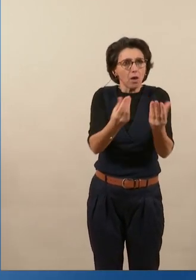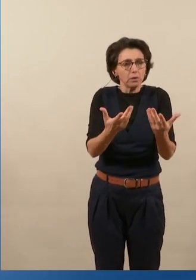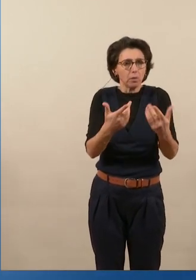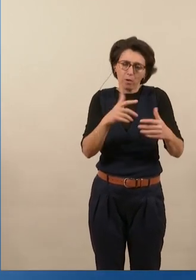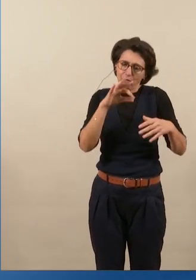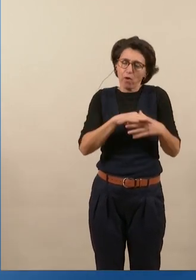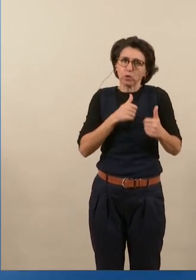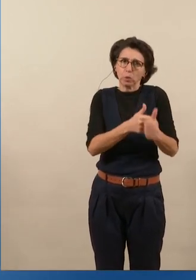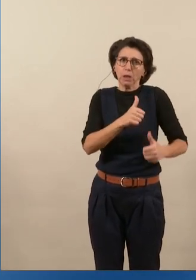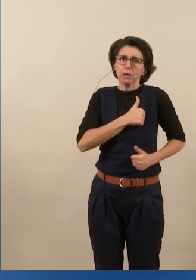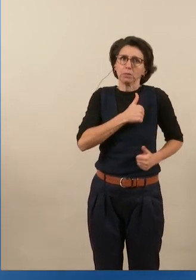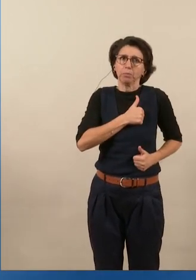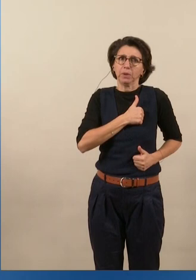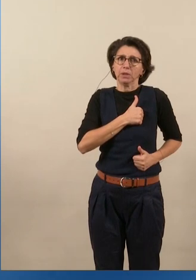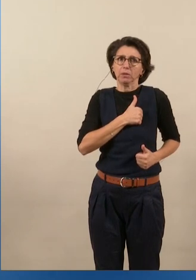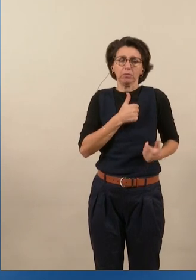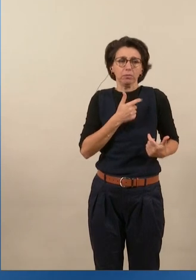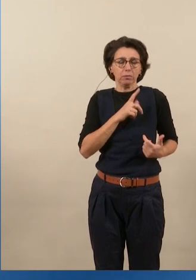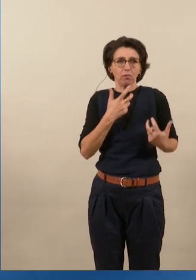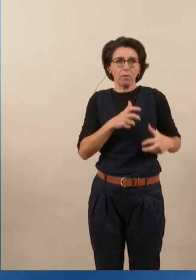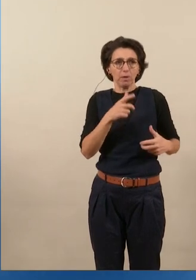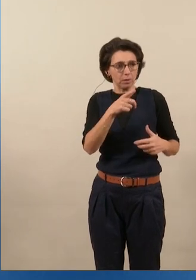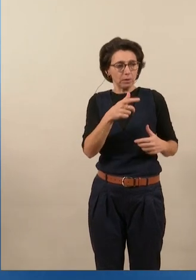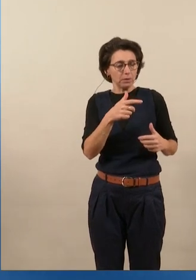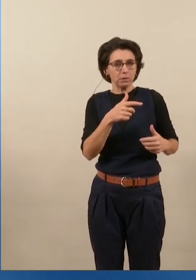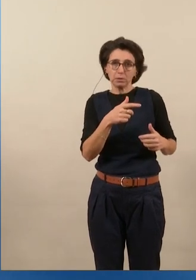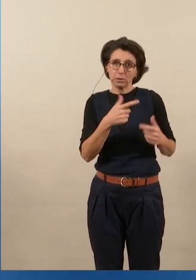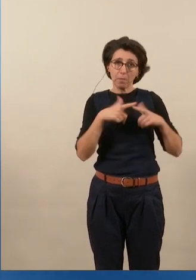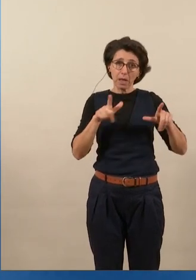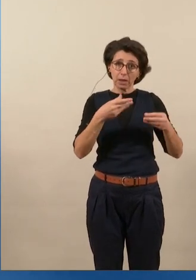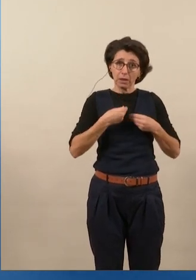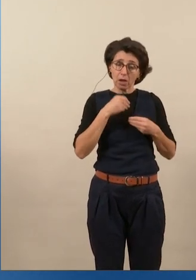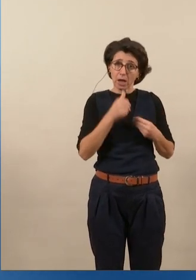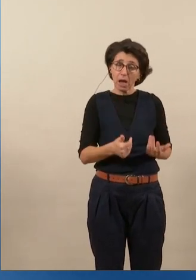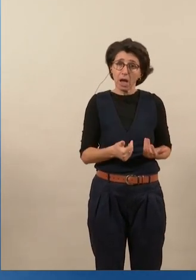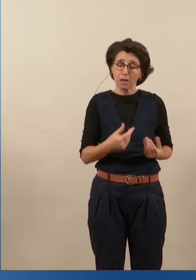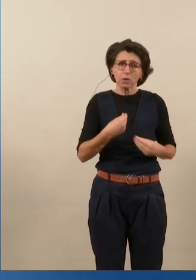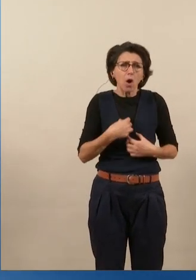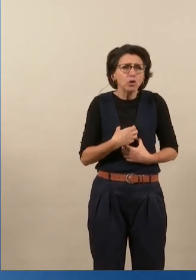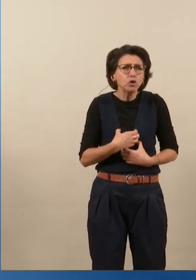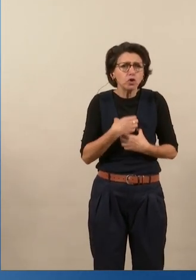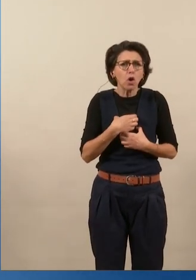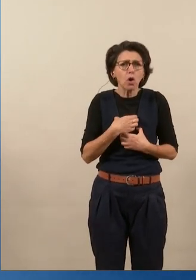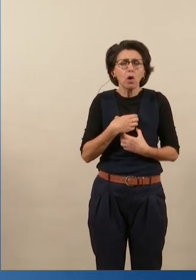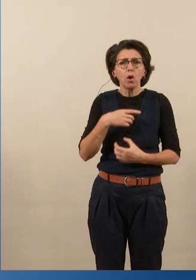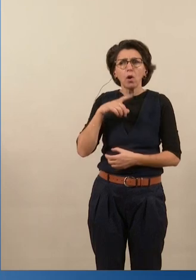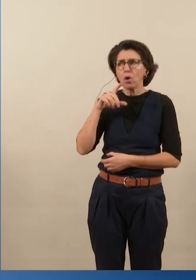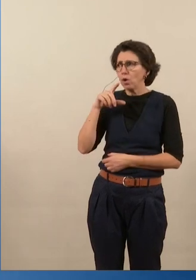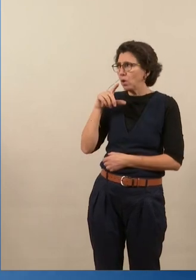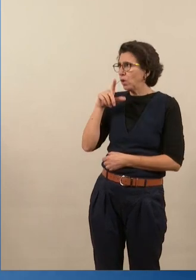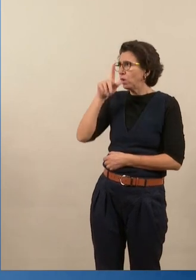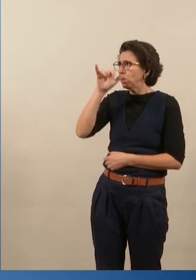m'avait ça m'avait particulièrement choqué et je rappelle que guitoucher je dis bien guitouer avait déclaré il y a quelque chose de presque